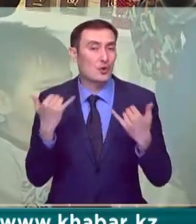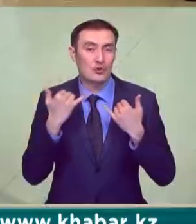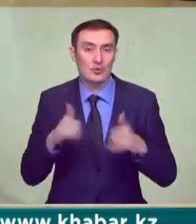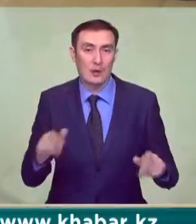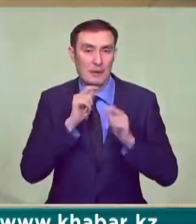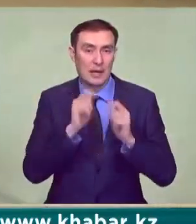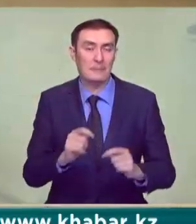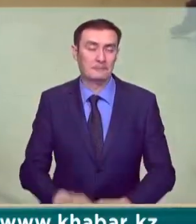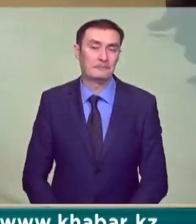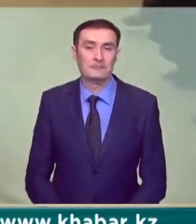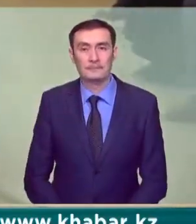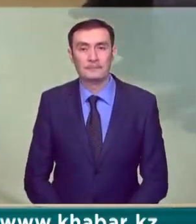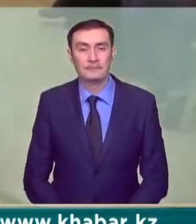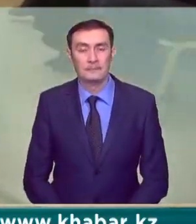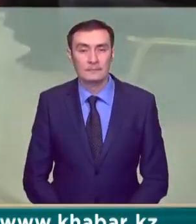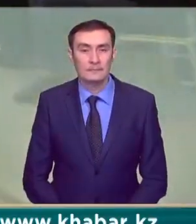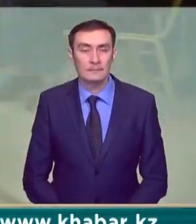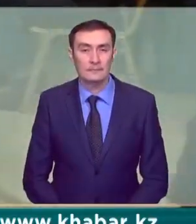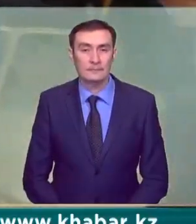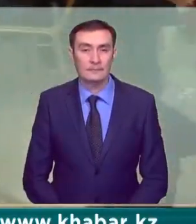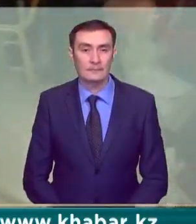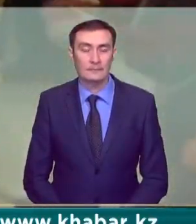успев анастасия вылегжанина нордов лет джек сэбэ алматы